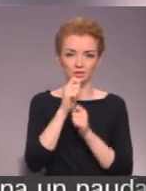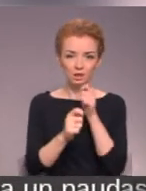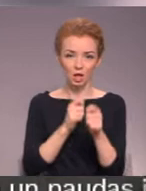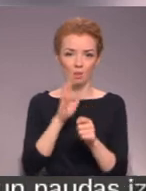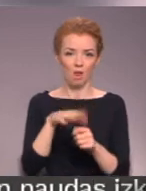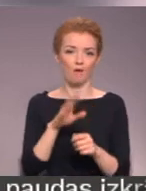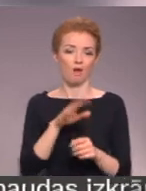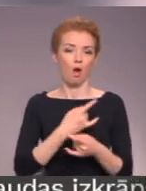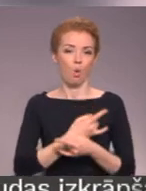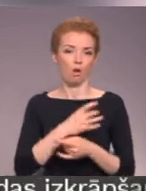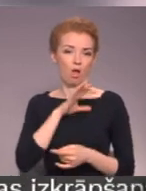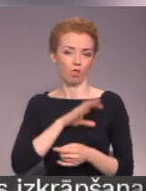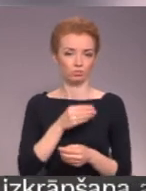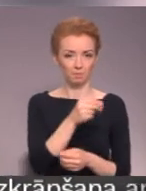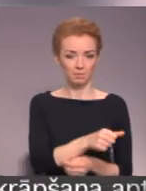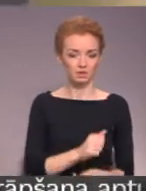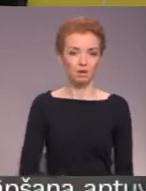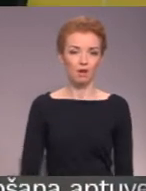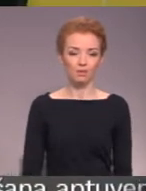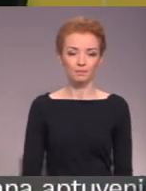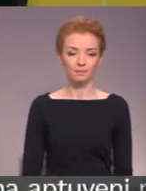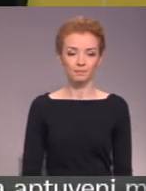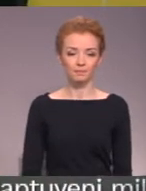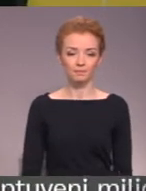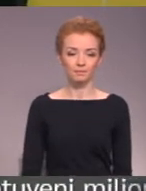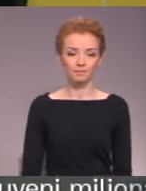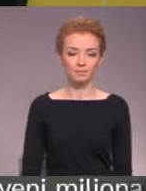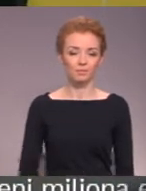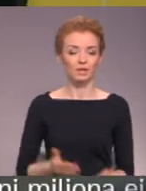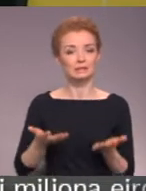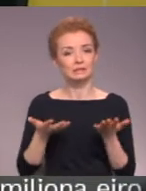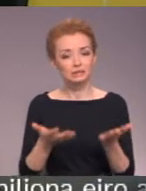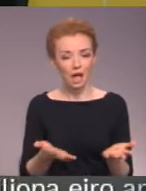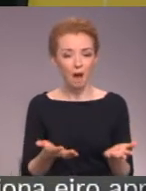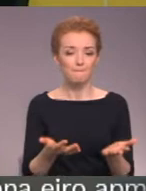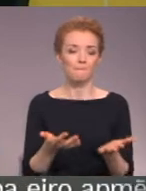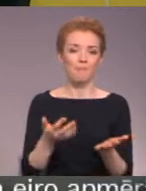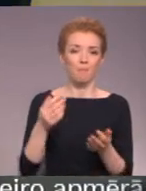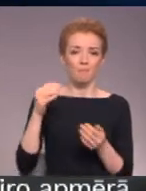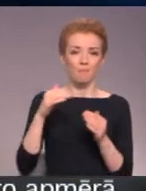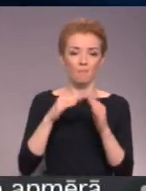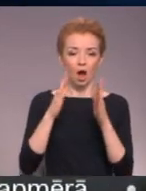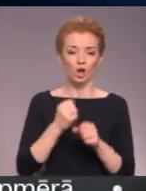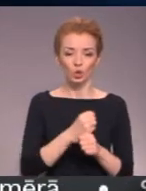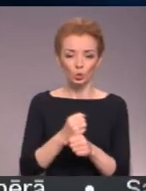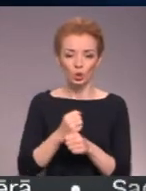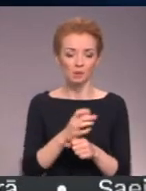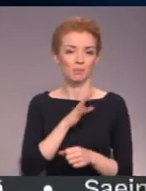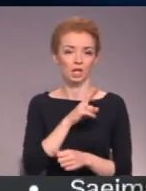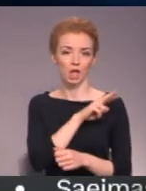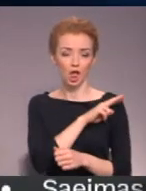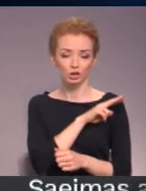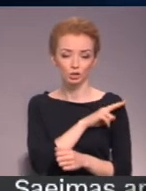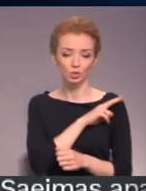atalgojumam. Par to Vidzemes televīzija. Cepam un šmūrējam, tur mājturība mums te bija katru dienu. Dežūras bija